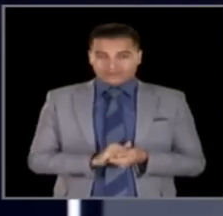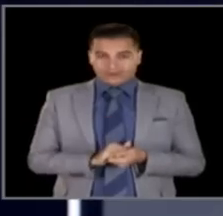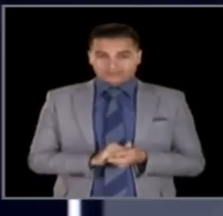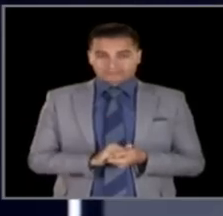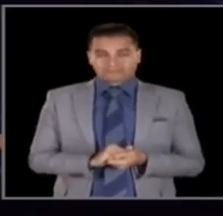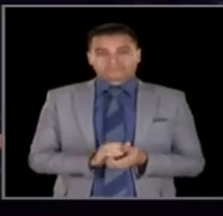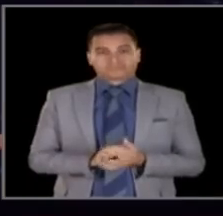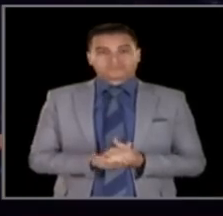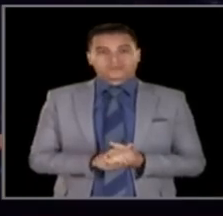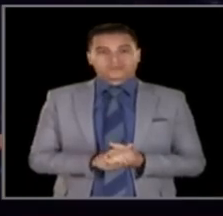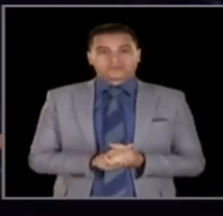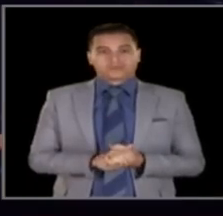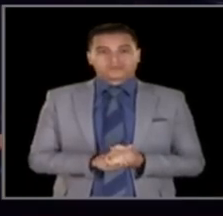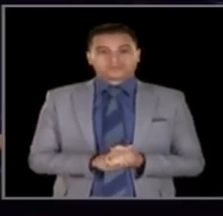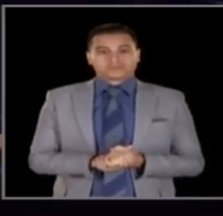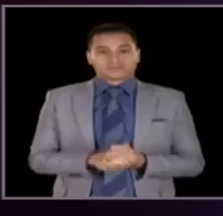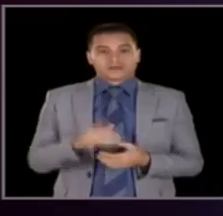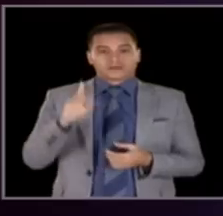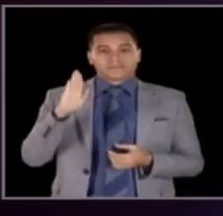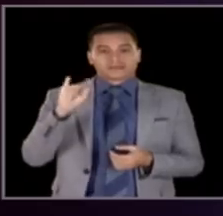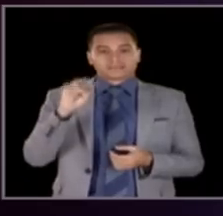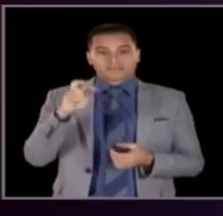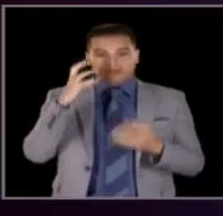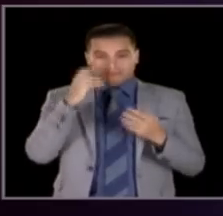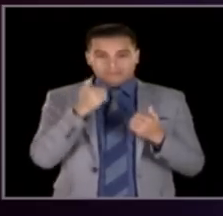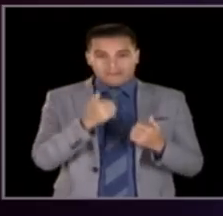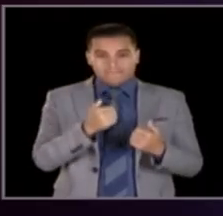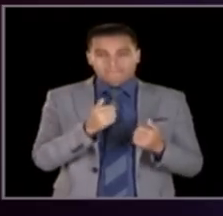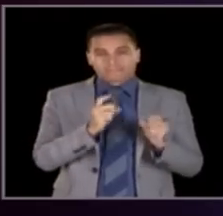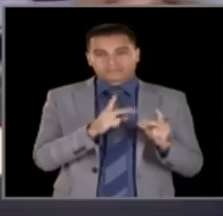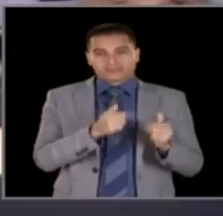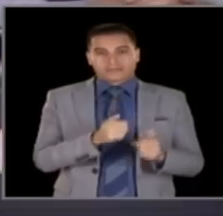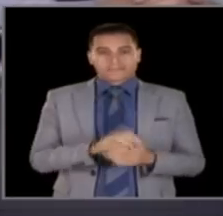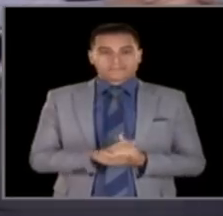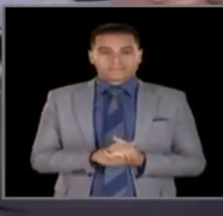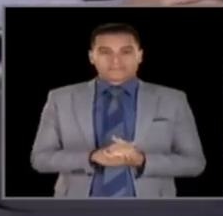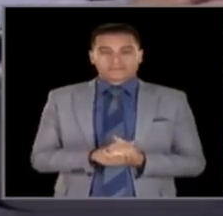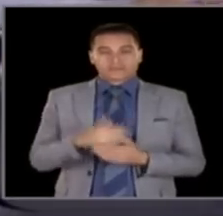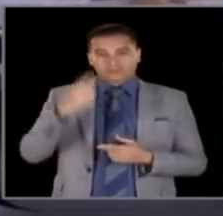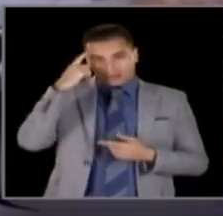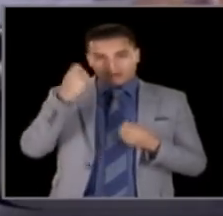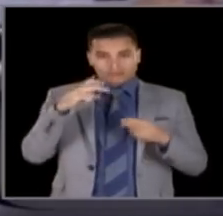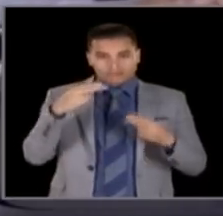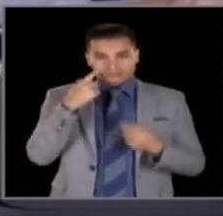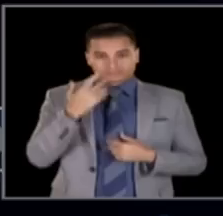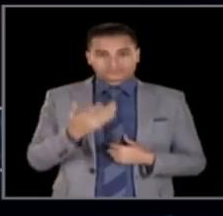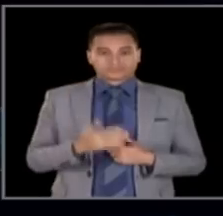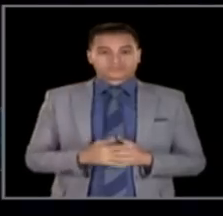اتفقنا. عايزين نطمن على بسمة. بسمة تمام؟ تمام. تمام. تحت الضغط.